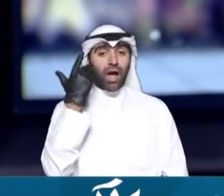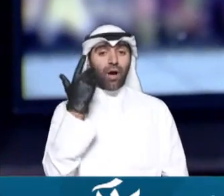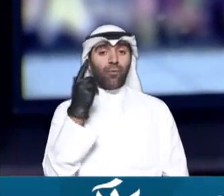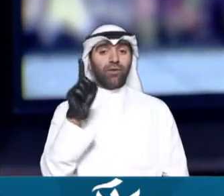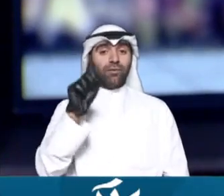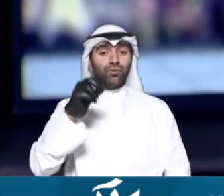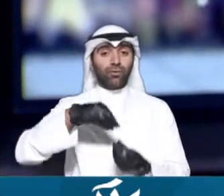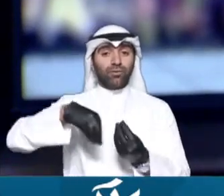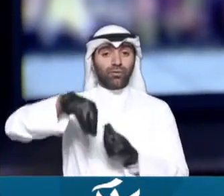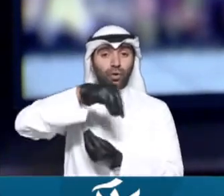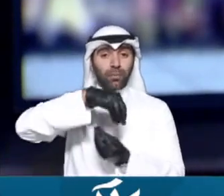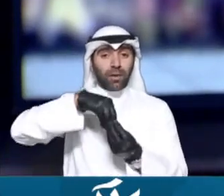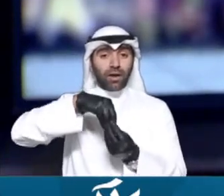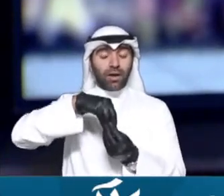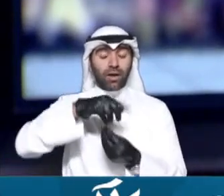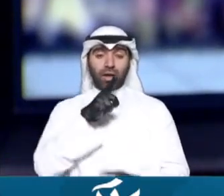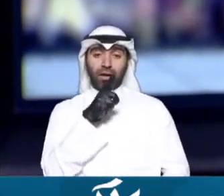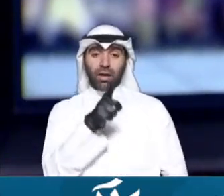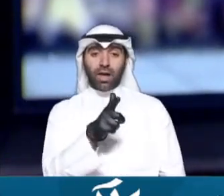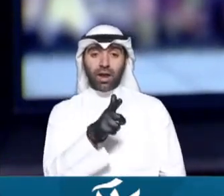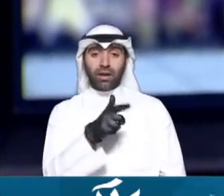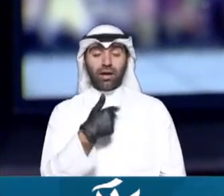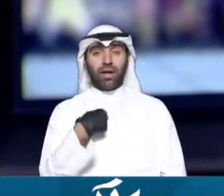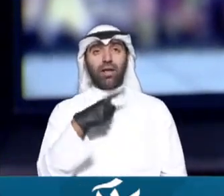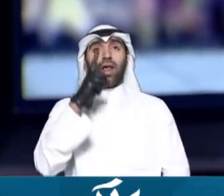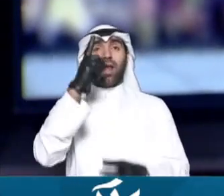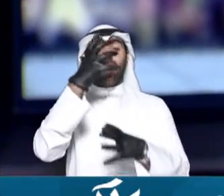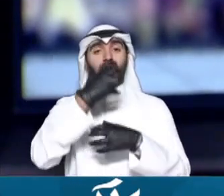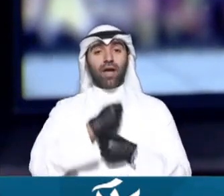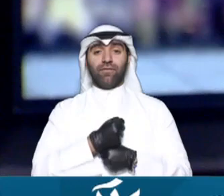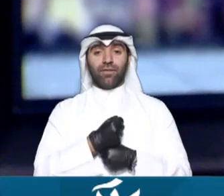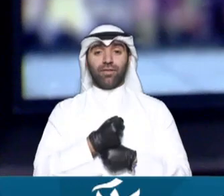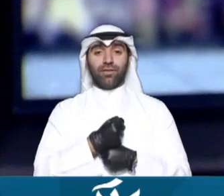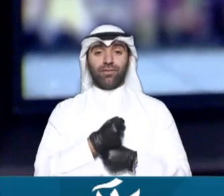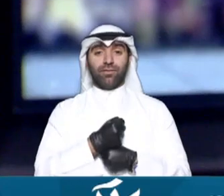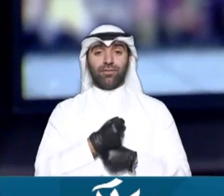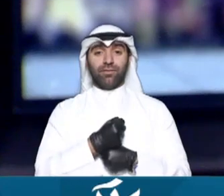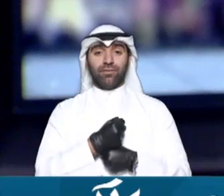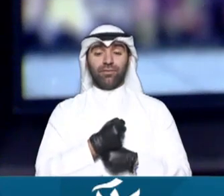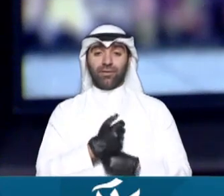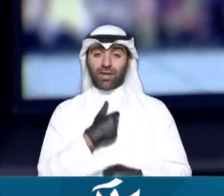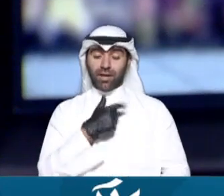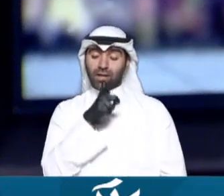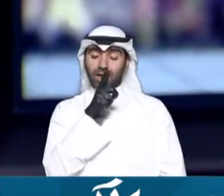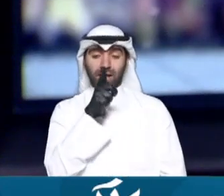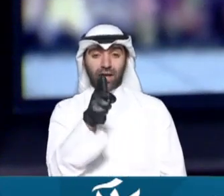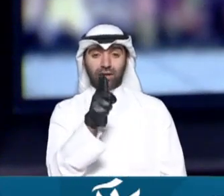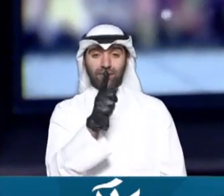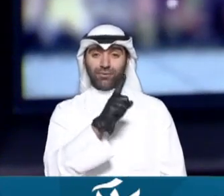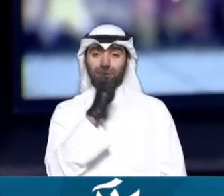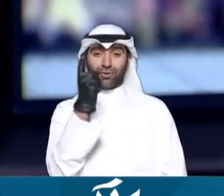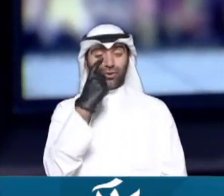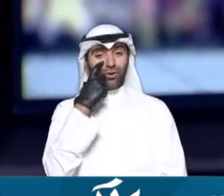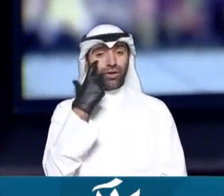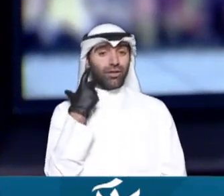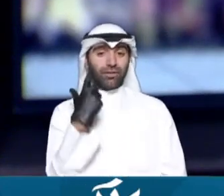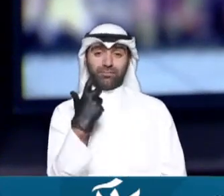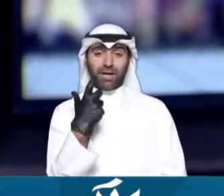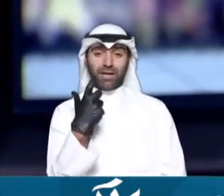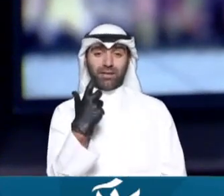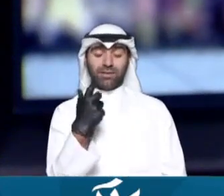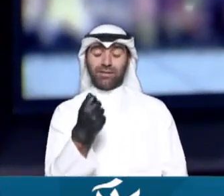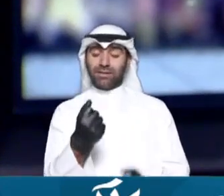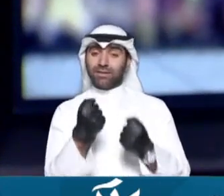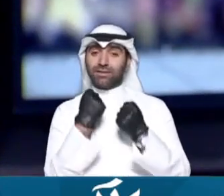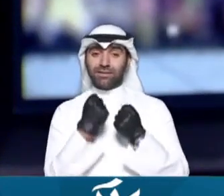قال نعم، لأن الله يقول في القرآن ويؤثرون على أنفسهم ولو كان بهم خصاصة ومن يوق